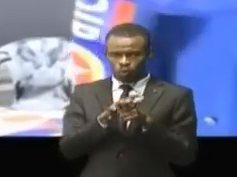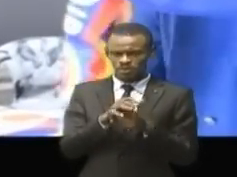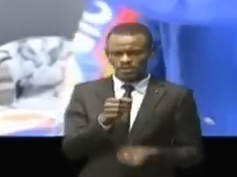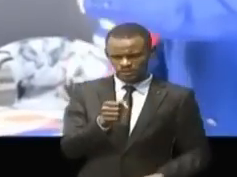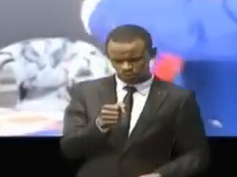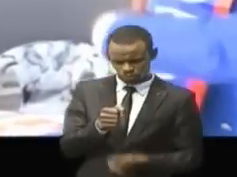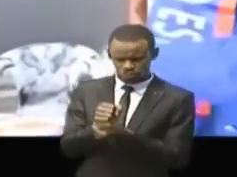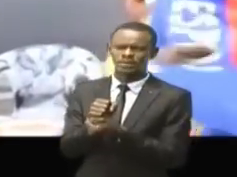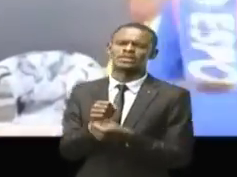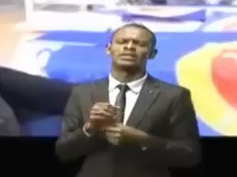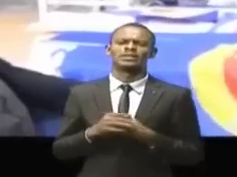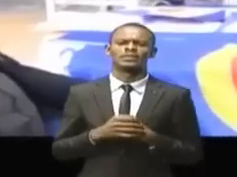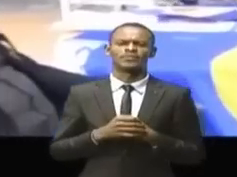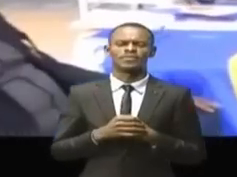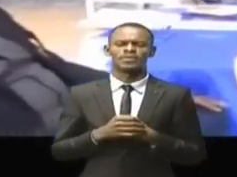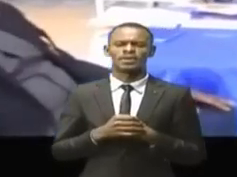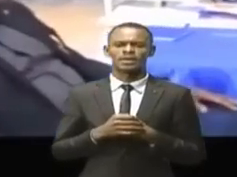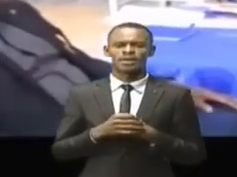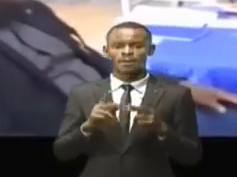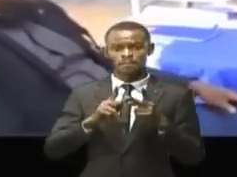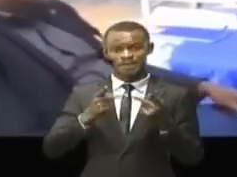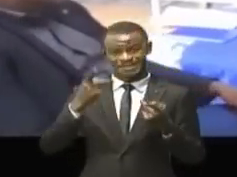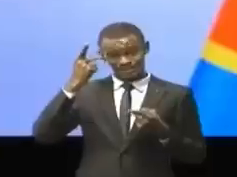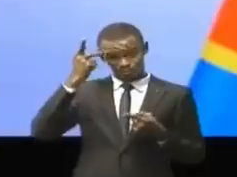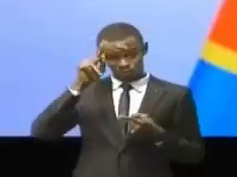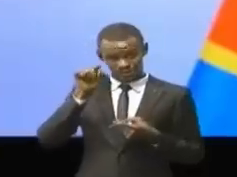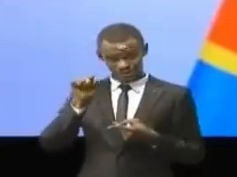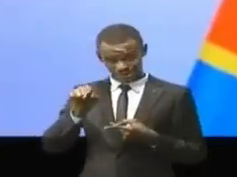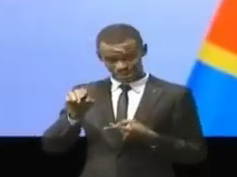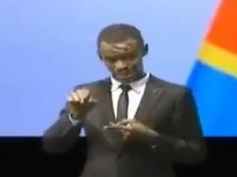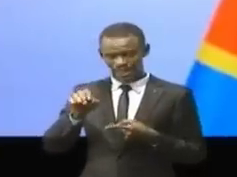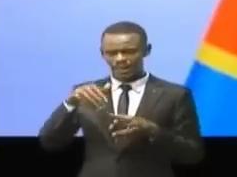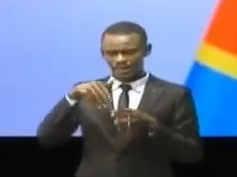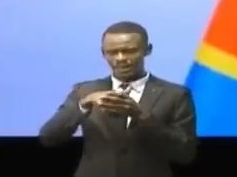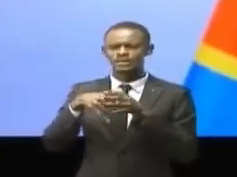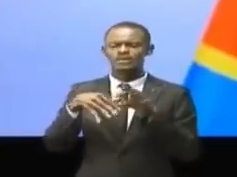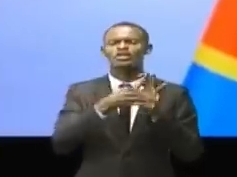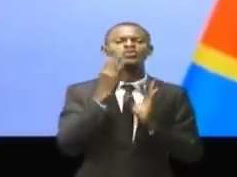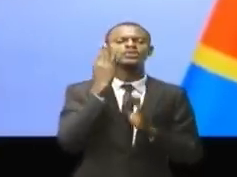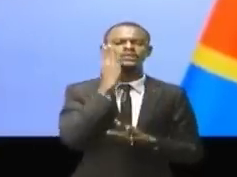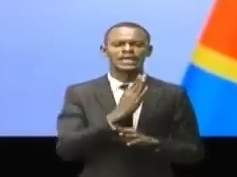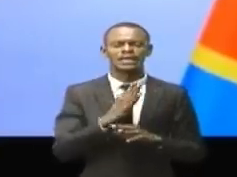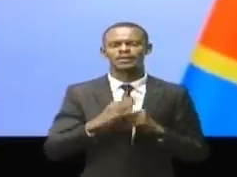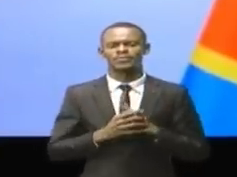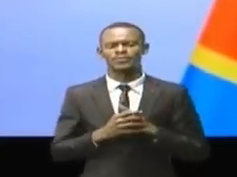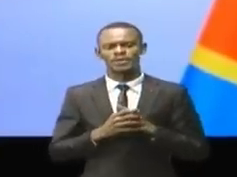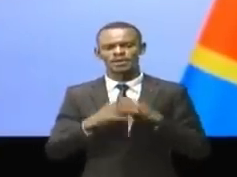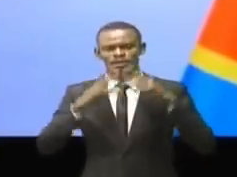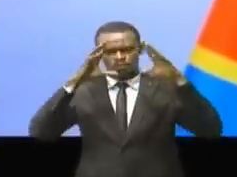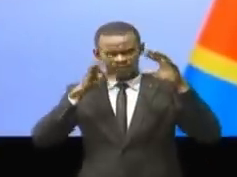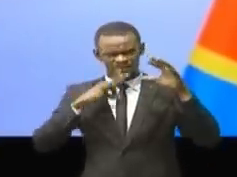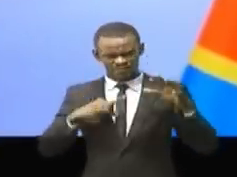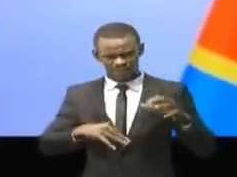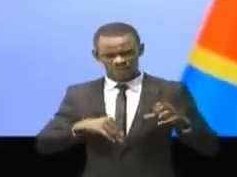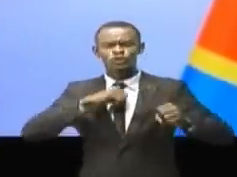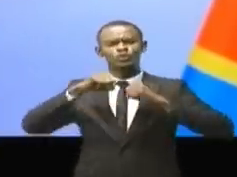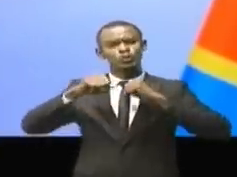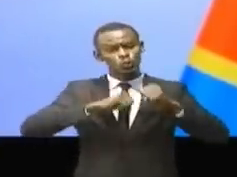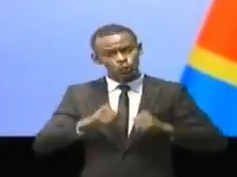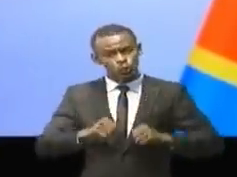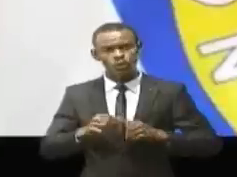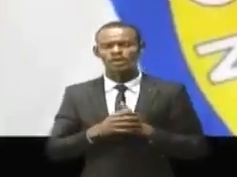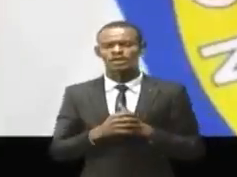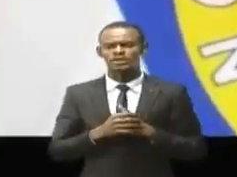adhésion à ce parti, membre de l'Union sacrée de la nation. Le courage du chef de l'État, Félix-Antoine Tshisekedi Tshilombo,